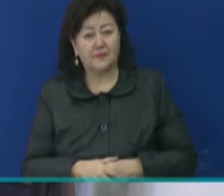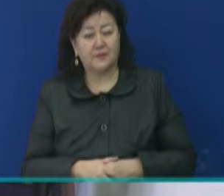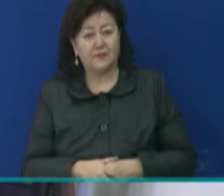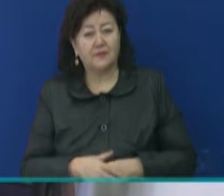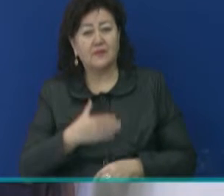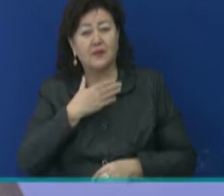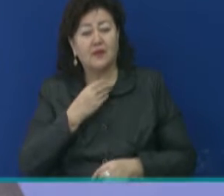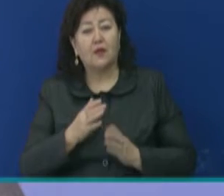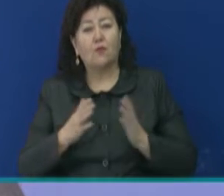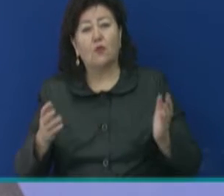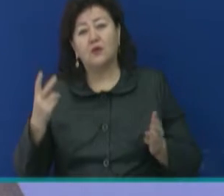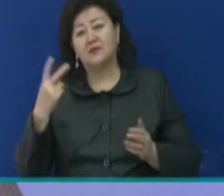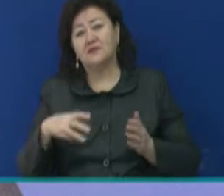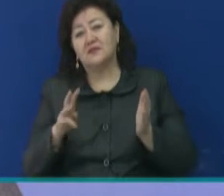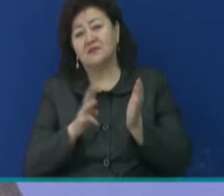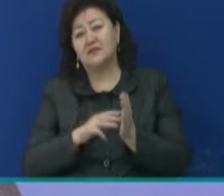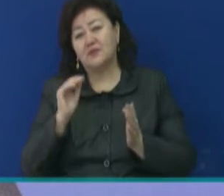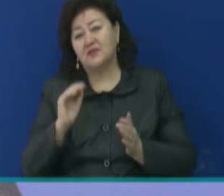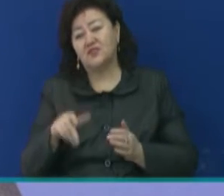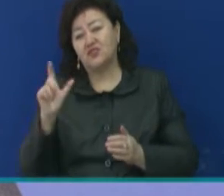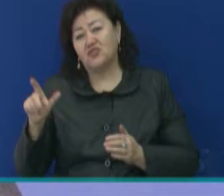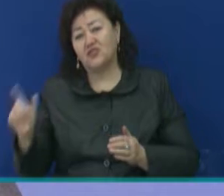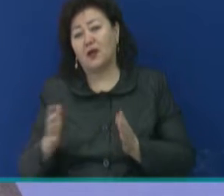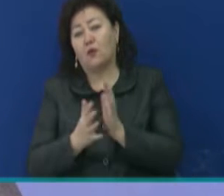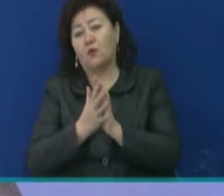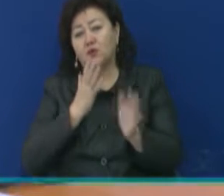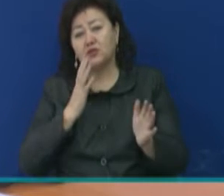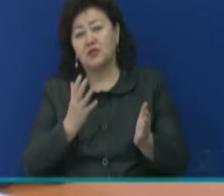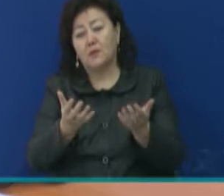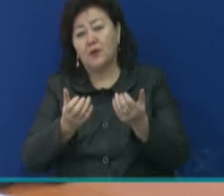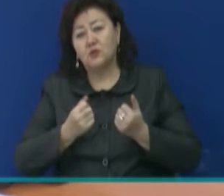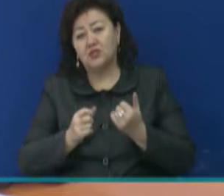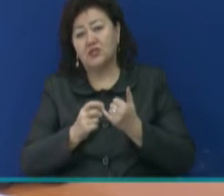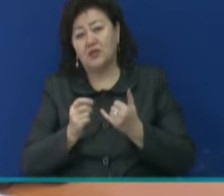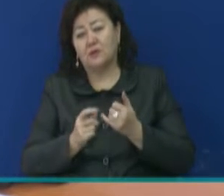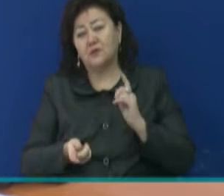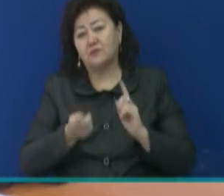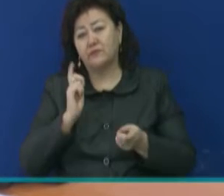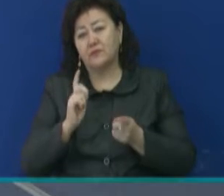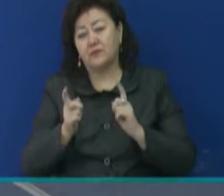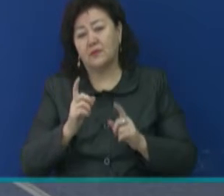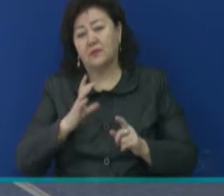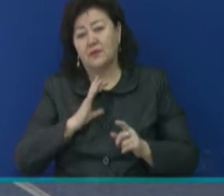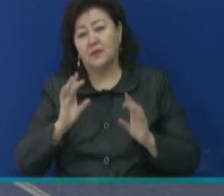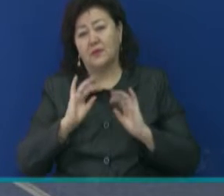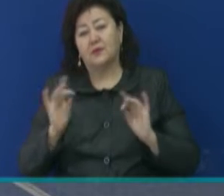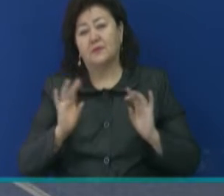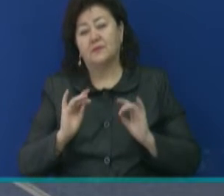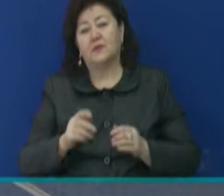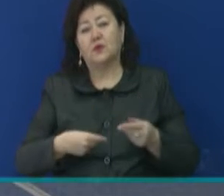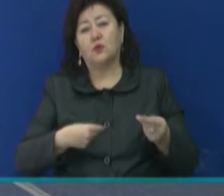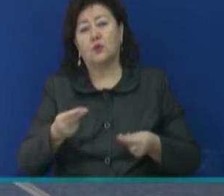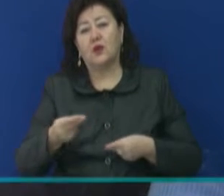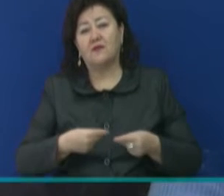в семье более 28 тысяч человек стоят в очереди на получение земли об этом на брифинге в региональной службе коммуникации сообщил